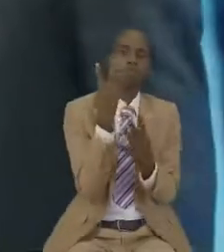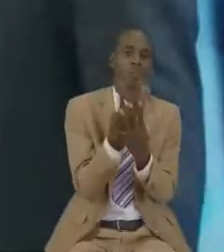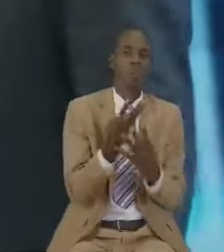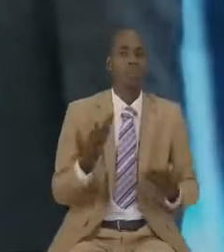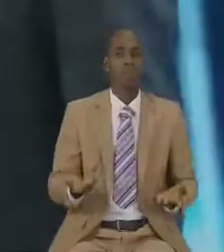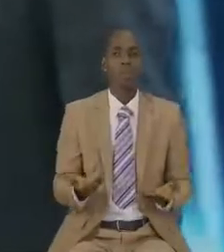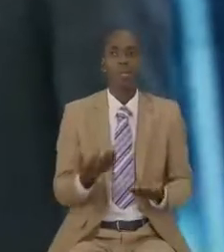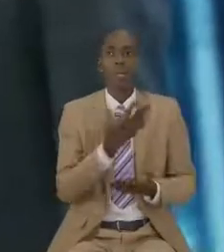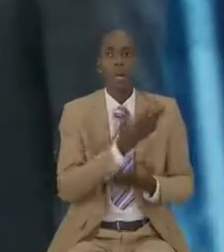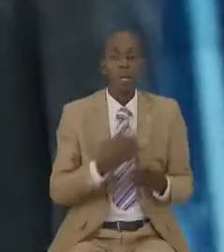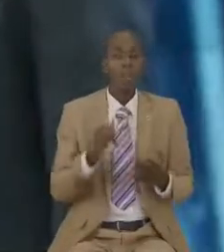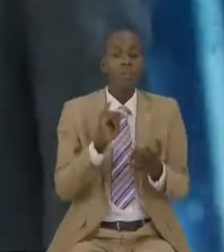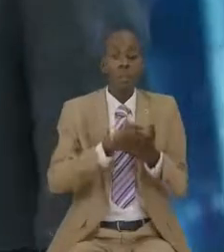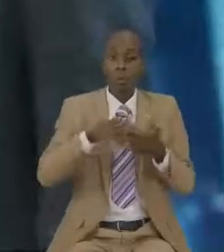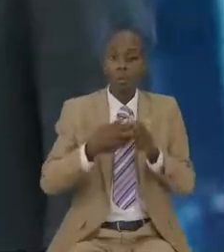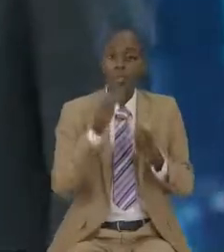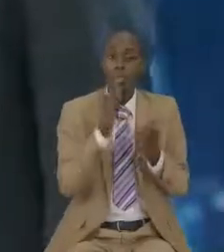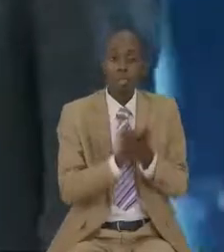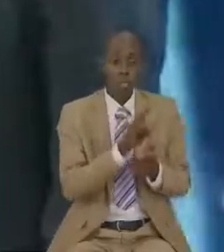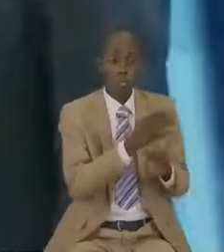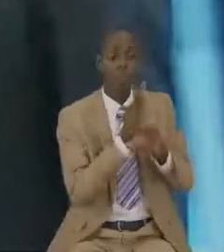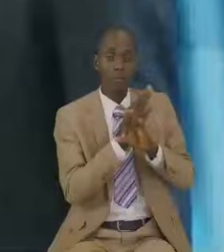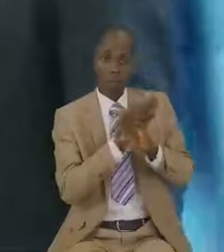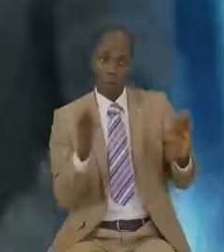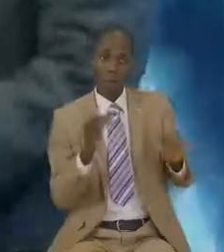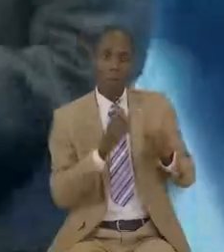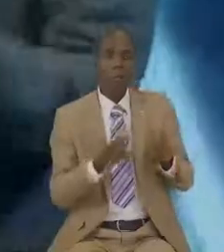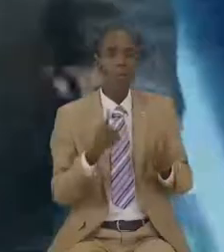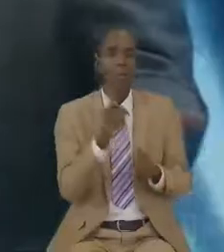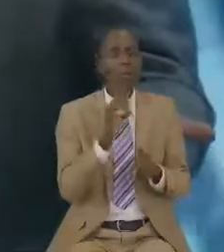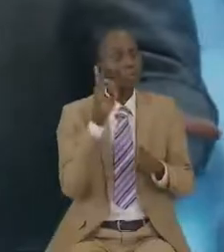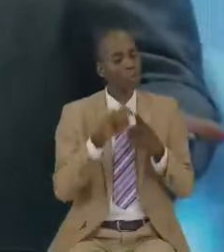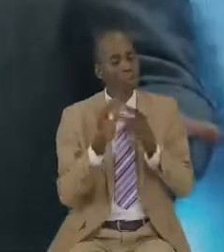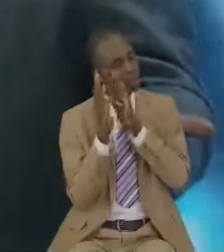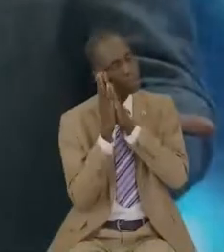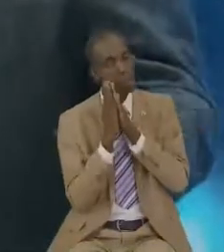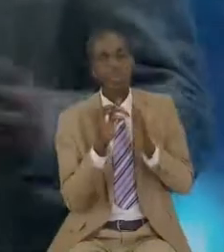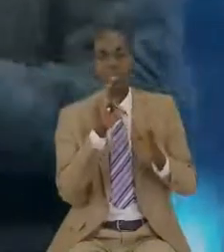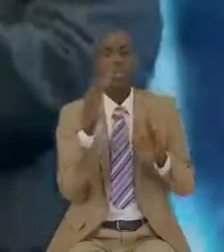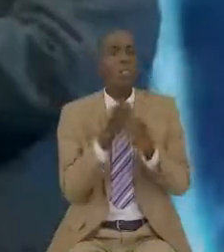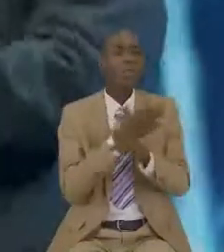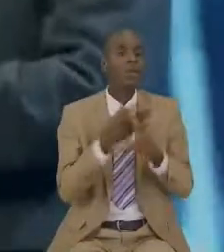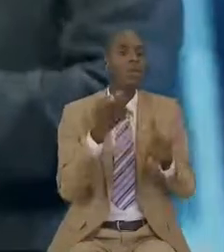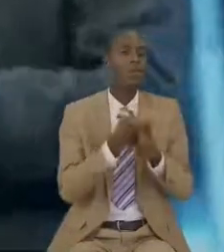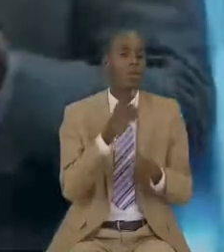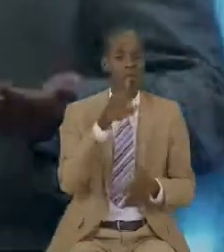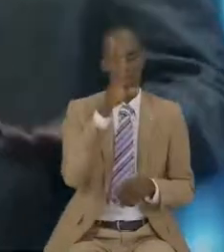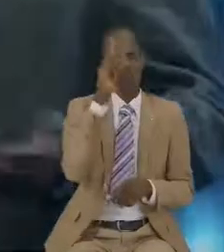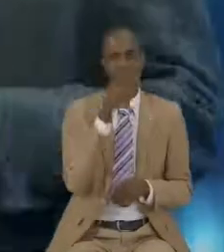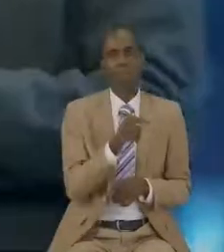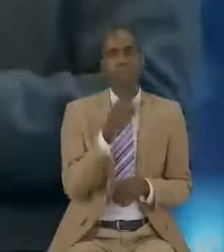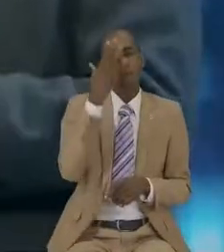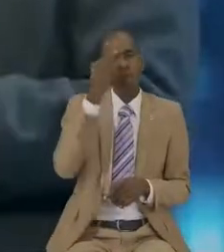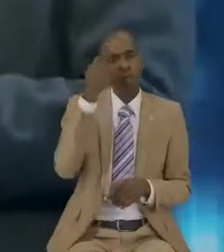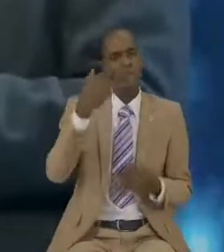le logement dans lequel il vivait avant, tout a été maintenant pris parce qu'il était allé